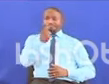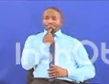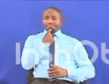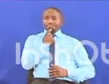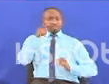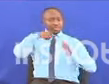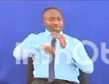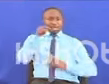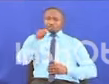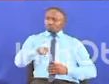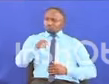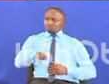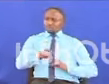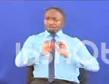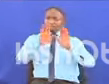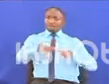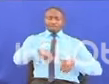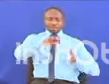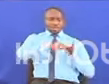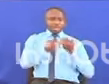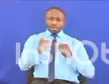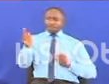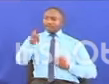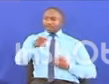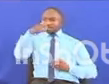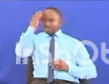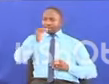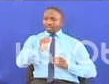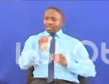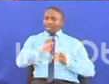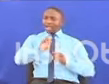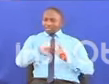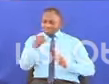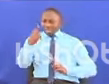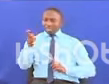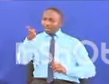humu ndani leo ni mbunge gani anayeidai serikali hata shilingi 100?